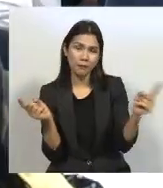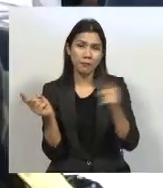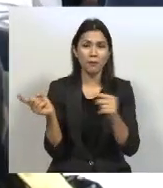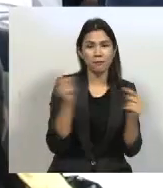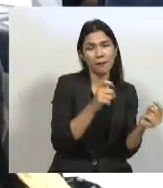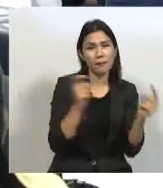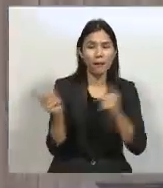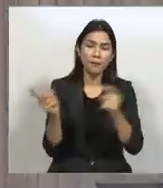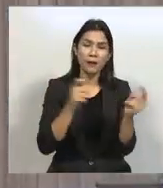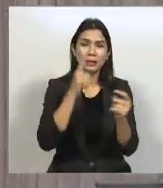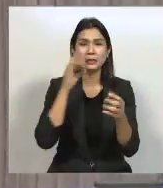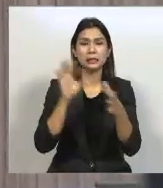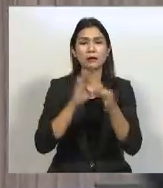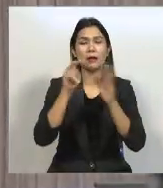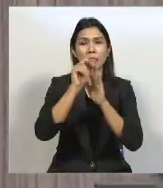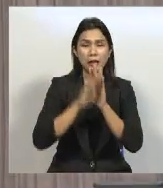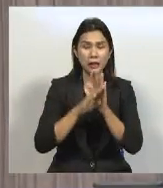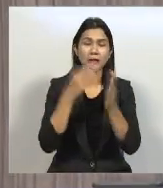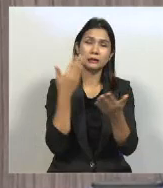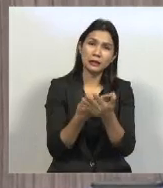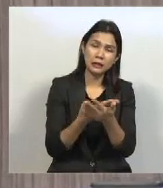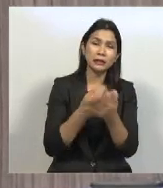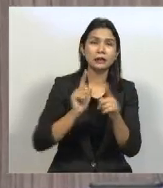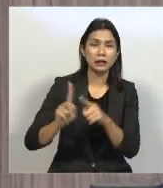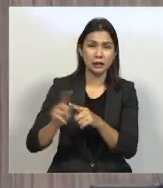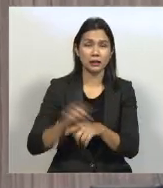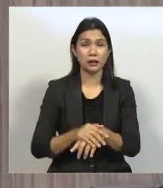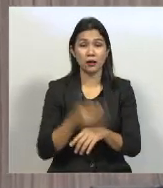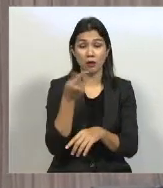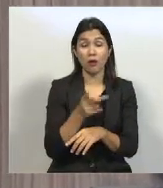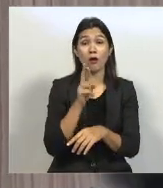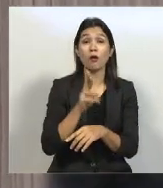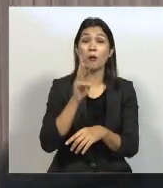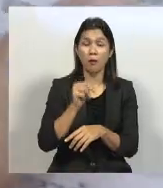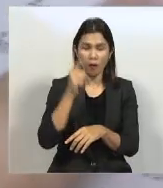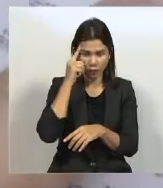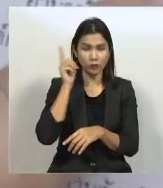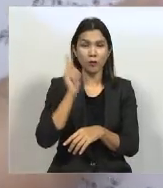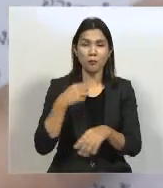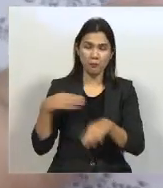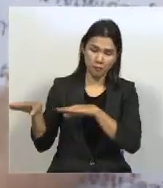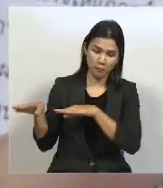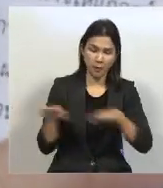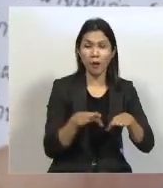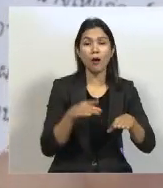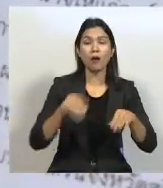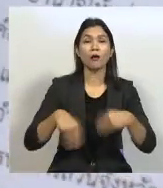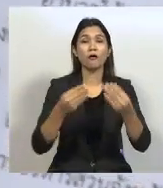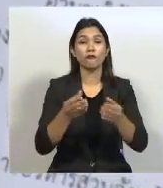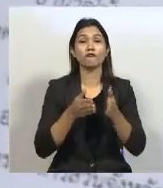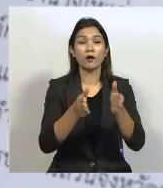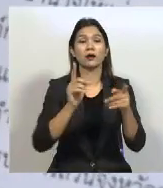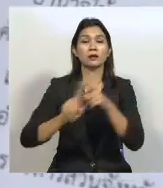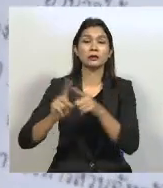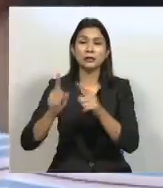ามเรื่องของรายละเอียดงบประมาณอย่างละเอียดดังนั้นคณะรัฐมนตรีจึงต้องเตรียมความพร้อมเปิดให้ทุกฝ่าย